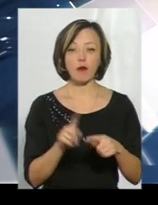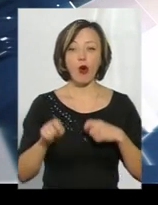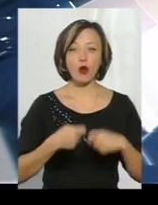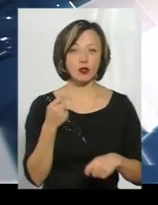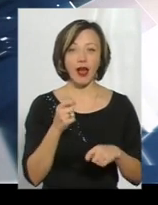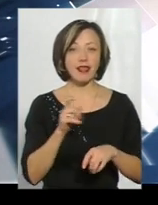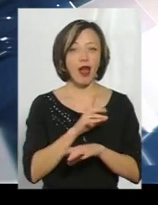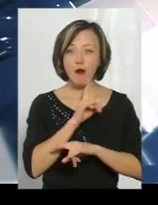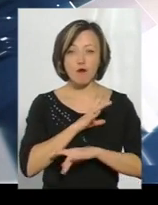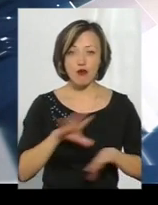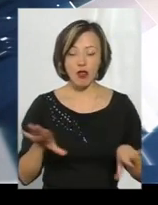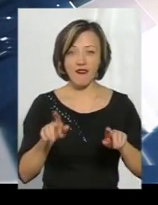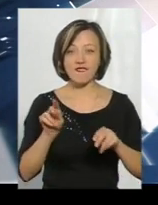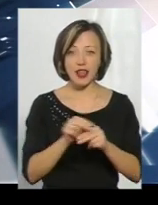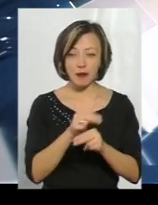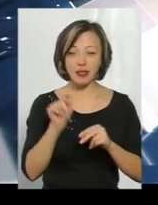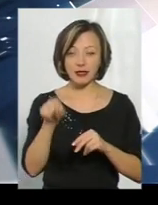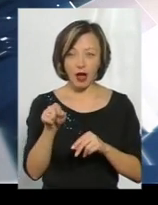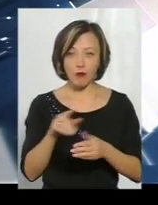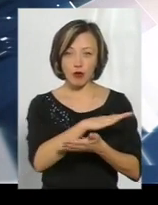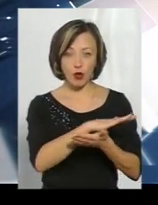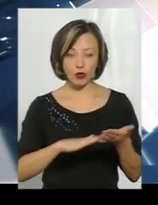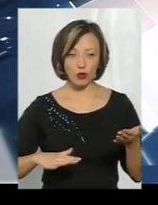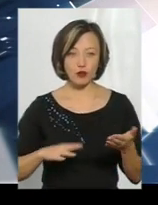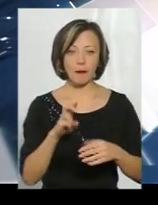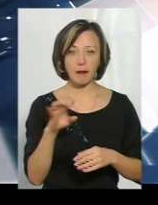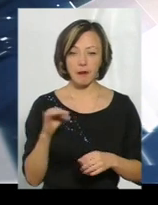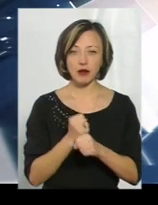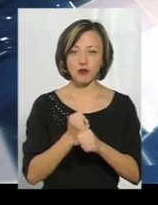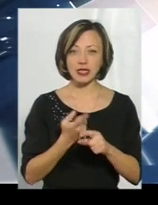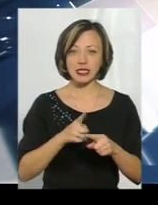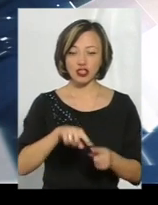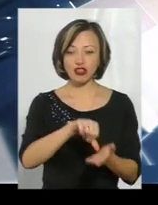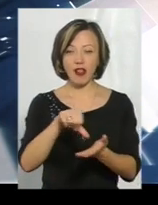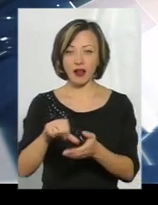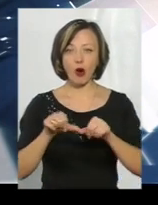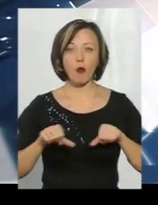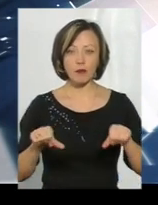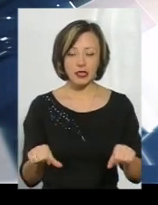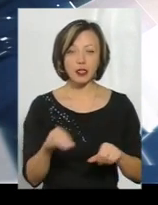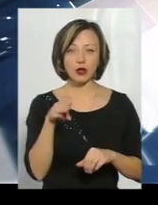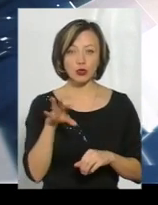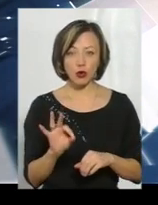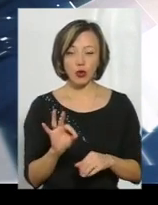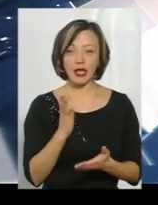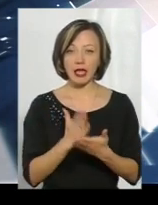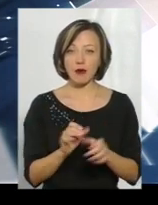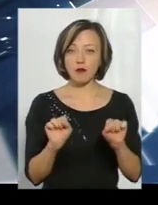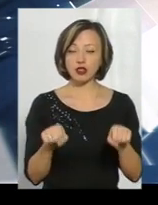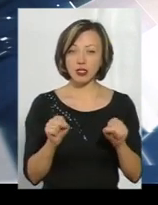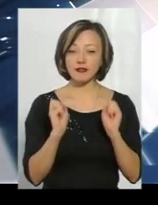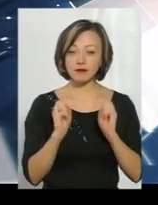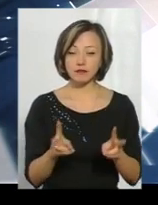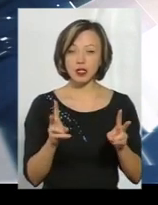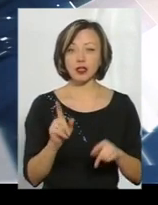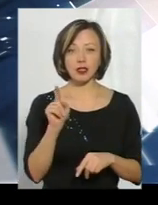порушення не були виправлені, то і там продовжували би працювати ці члени дільничих комісій, то є навіть такий ризик,